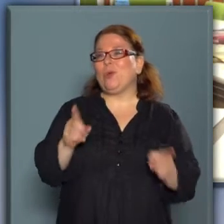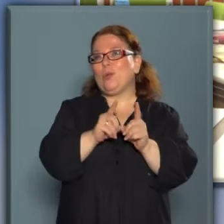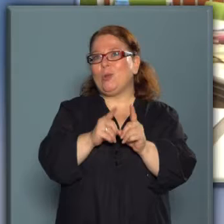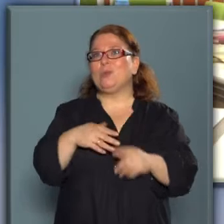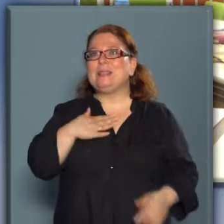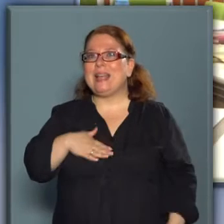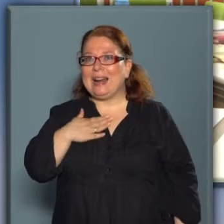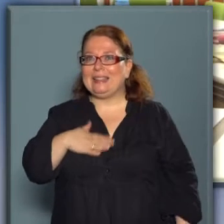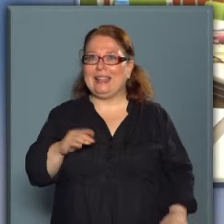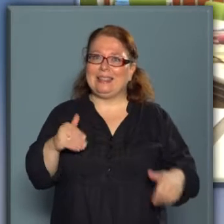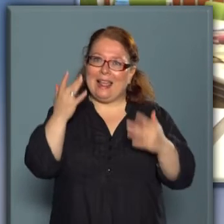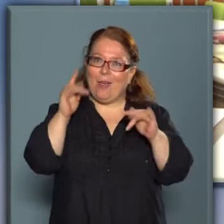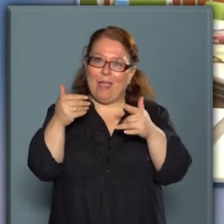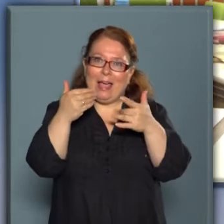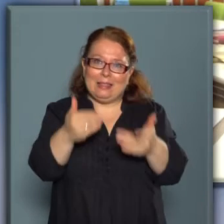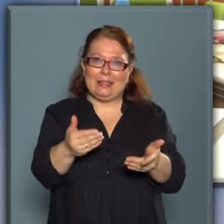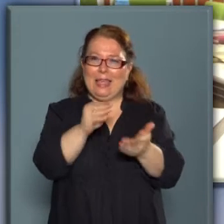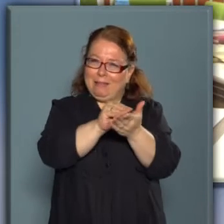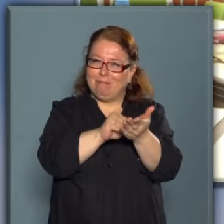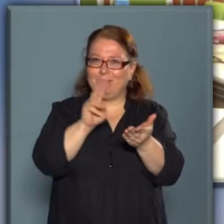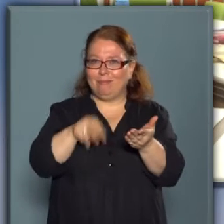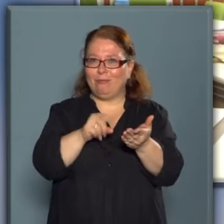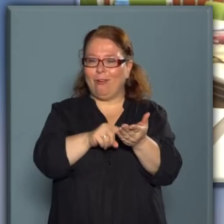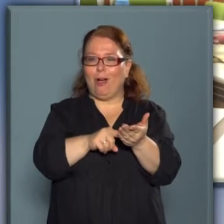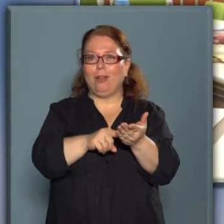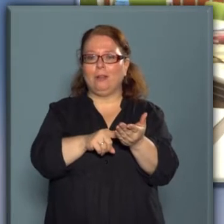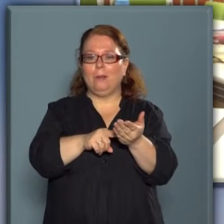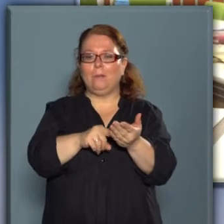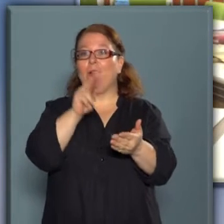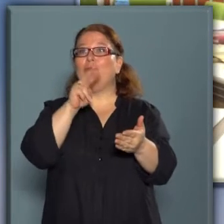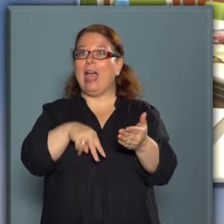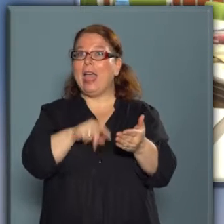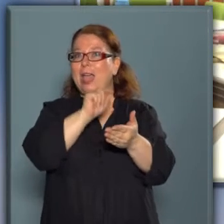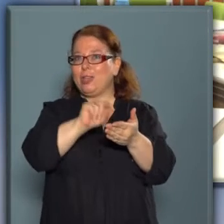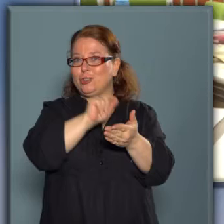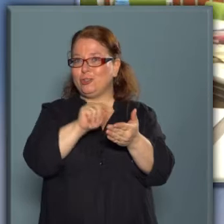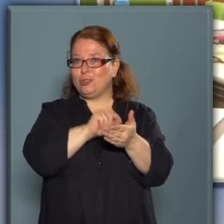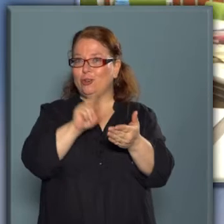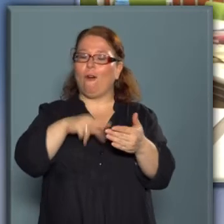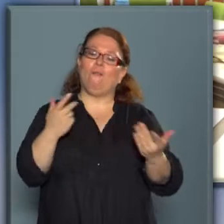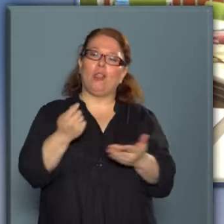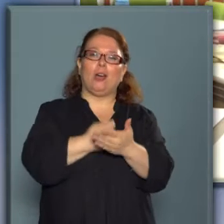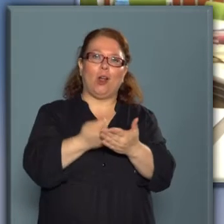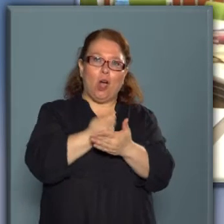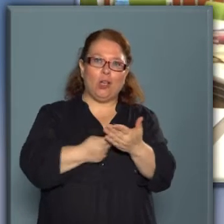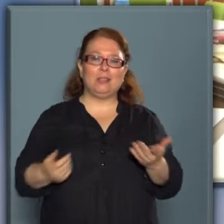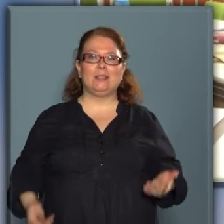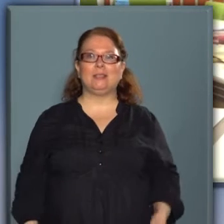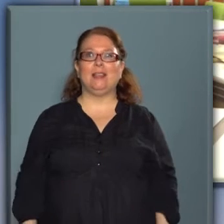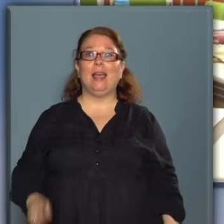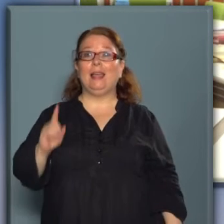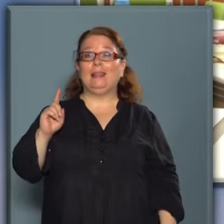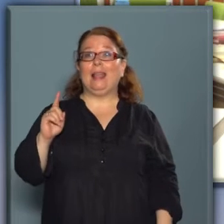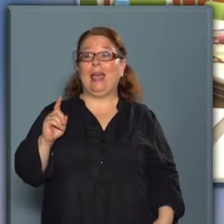ugyanígy szeretettel ajándékozták, egy kis versike van benne, vagy rajz,